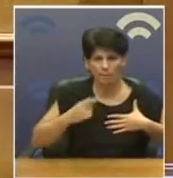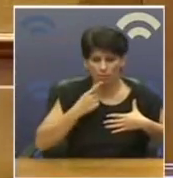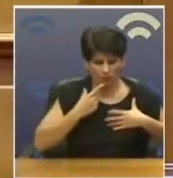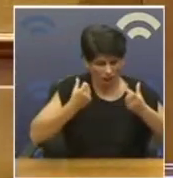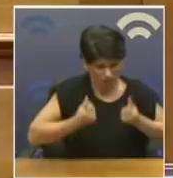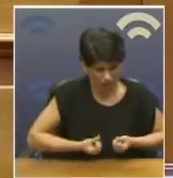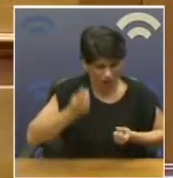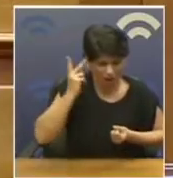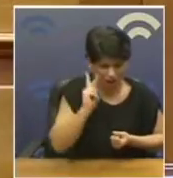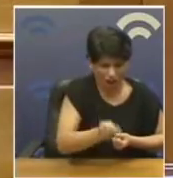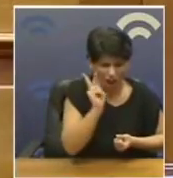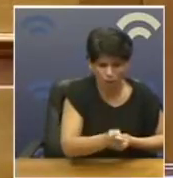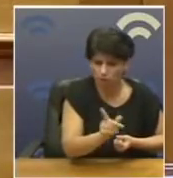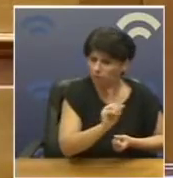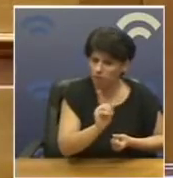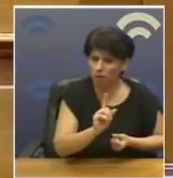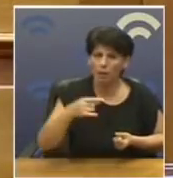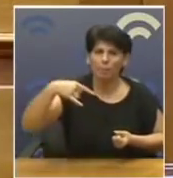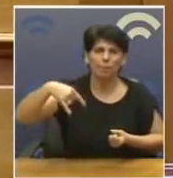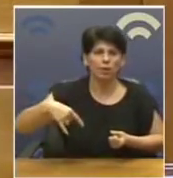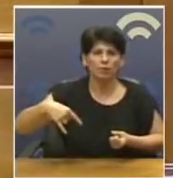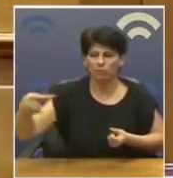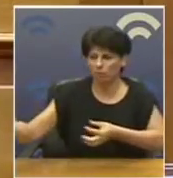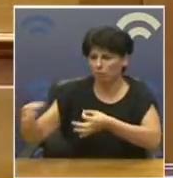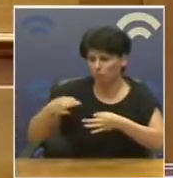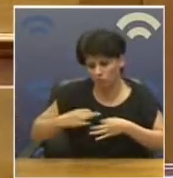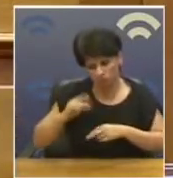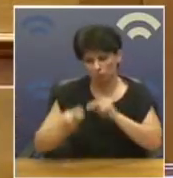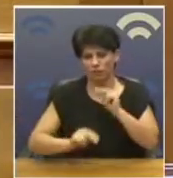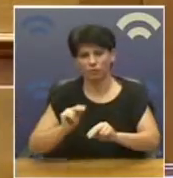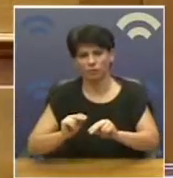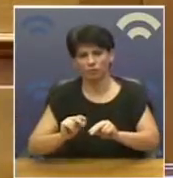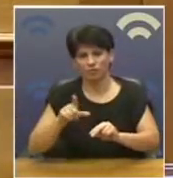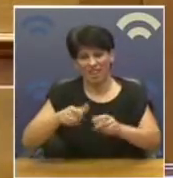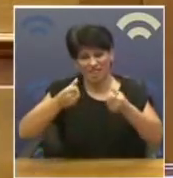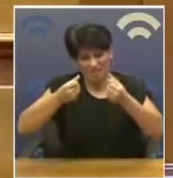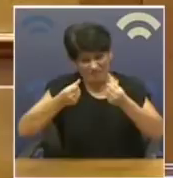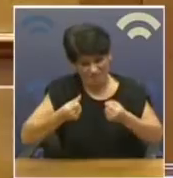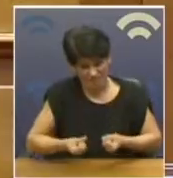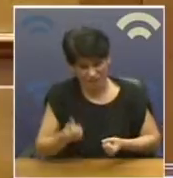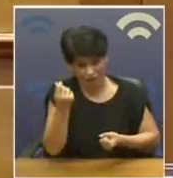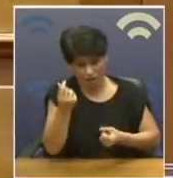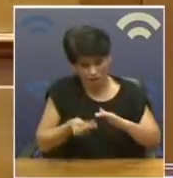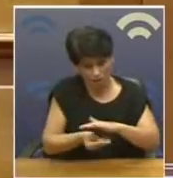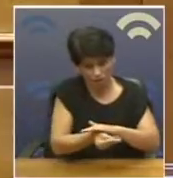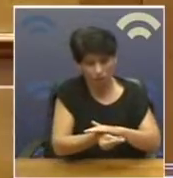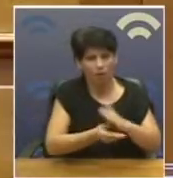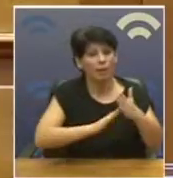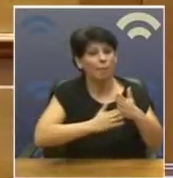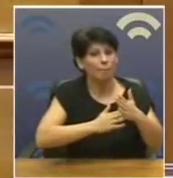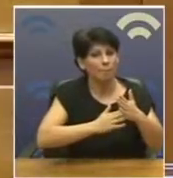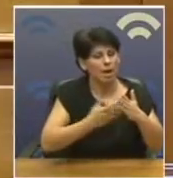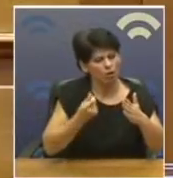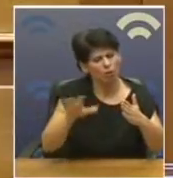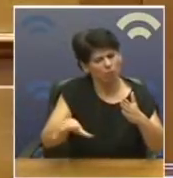η πολιτεία πρέπει να περισσμένει περισσότερα. Έτσι λοιπόν η βαριά δωροληψία από απλό υπάλληλο και κάθε είδους δωροδοκία και